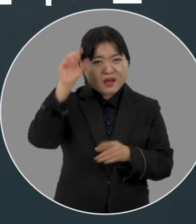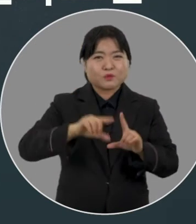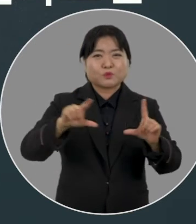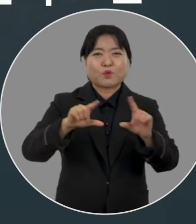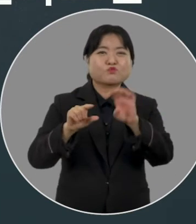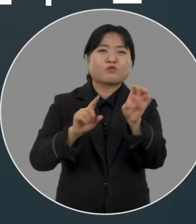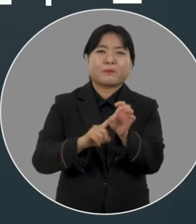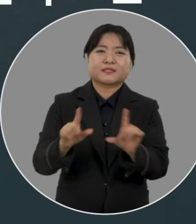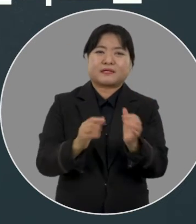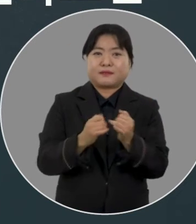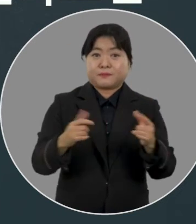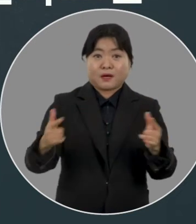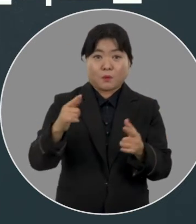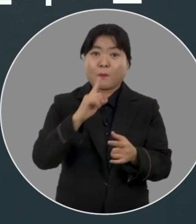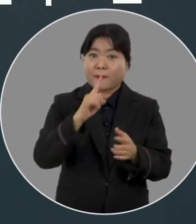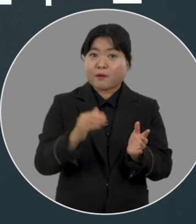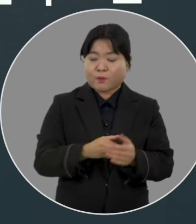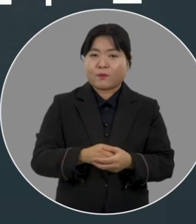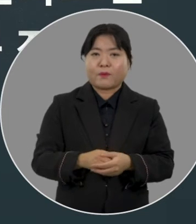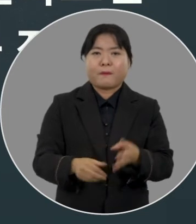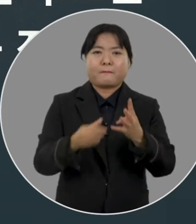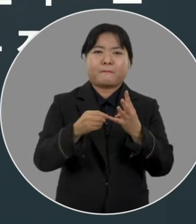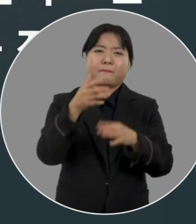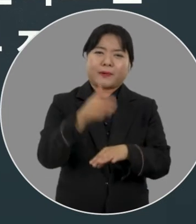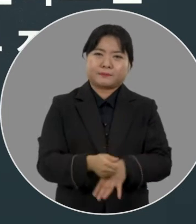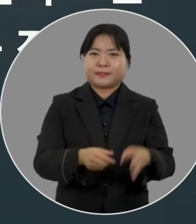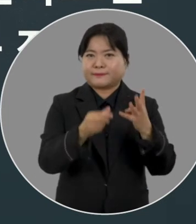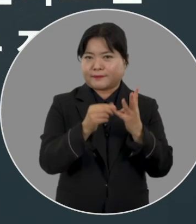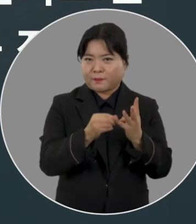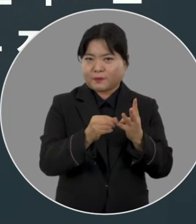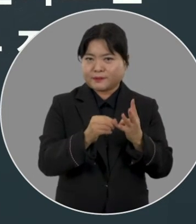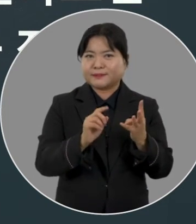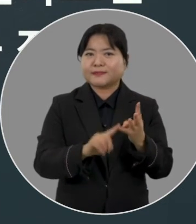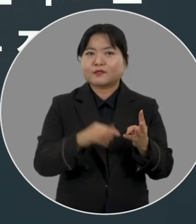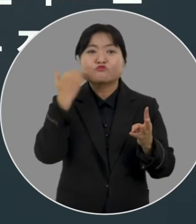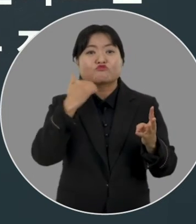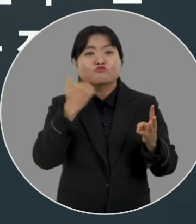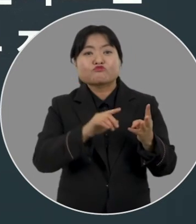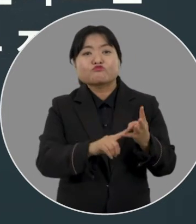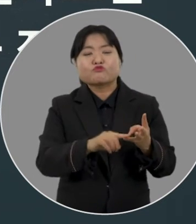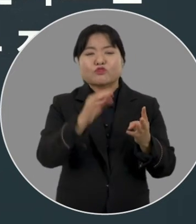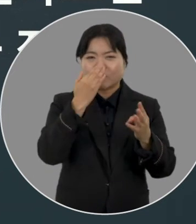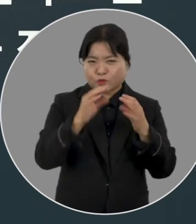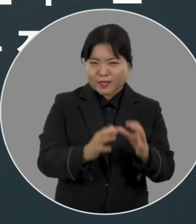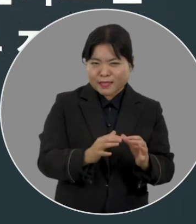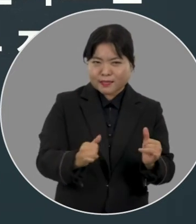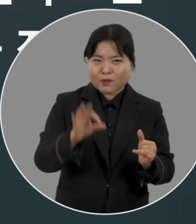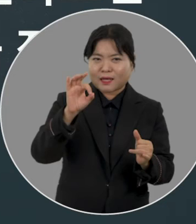동유럽에 사는 사람들이라고 얘기했고요. 마지막으로 네 번째에 해당하는 게 유대인과